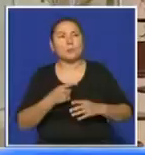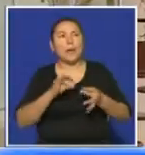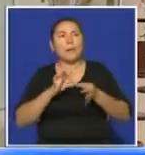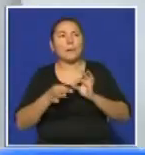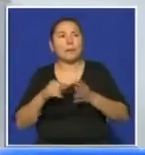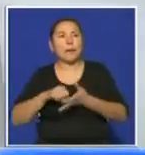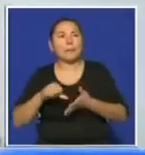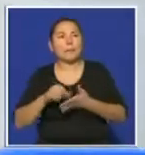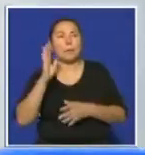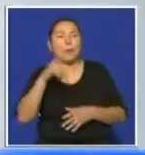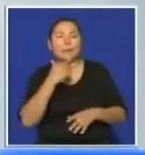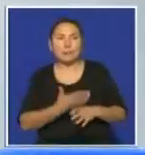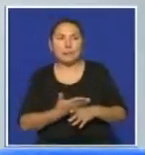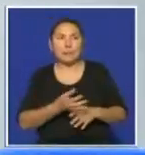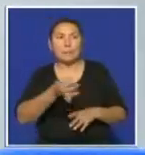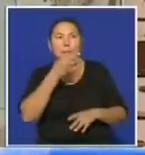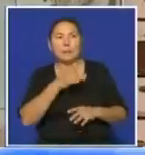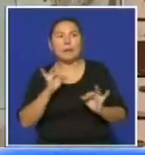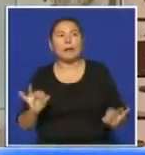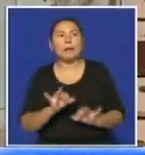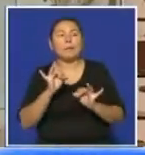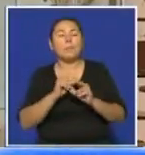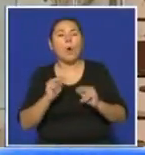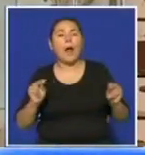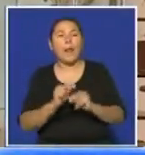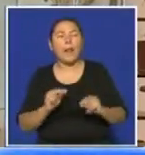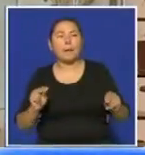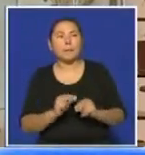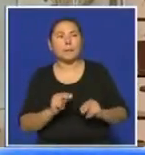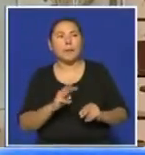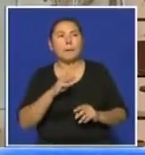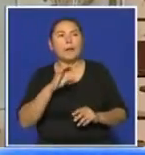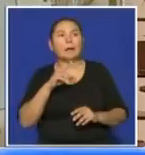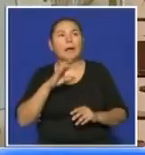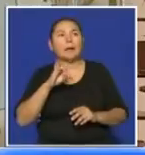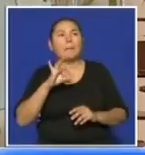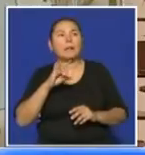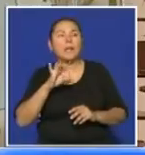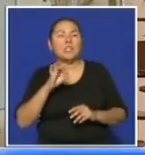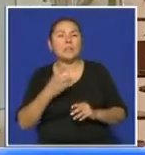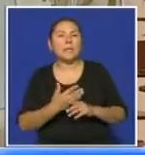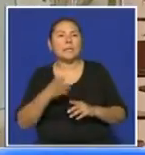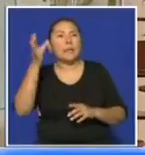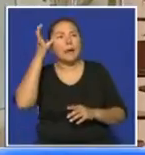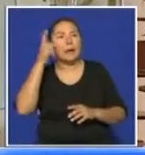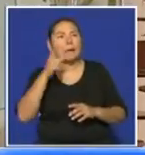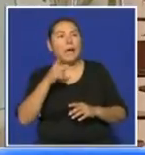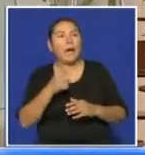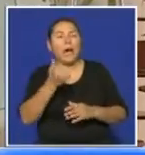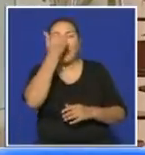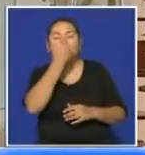пәніне қатысқан болатынмын. Өзімнің тарих пәнінің мұғалімі Нұрмұхамедова Клара Балташынаға және дарын ұжымына